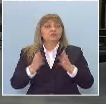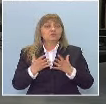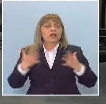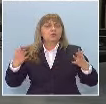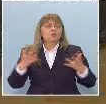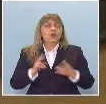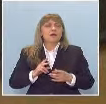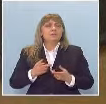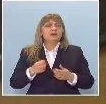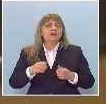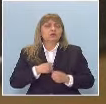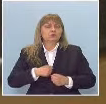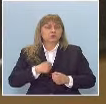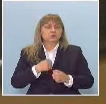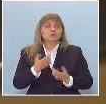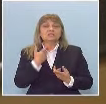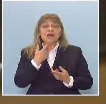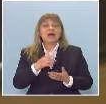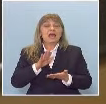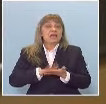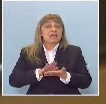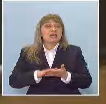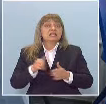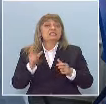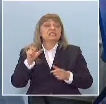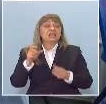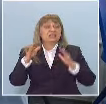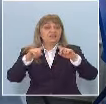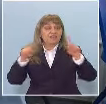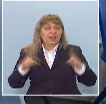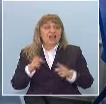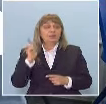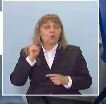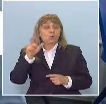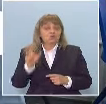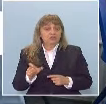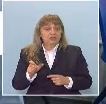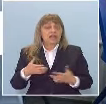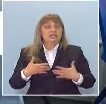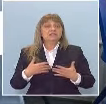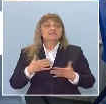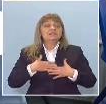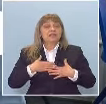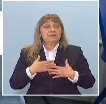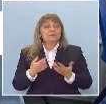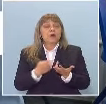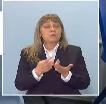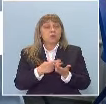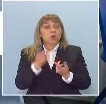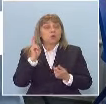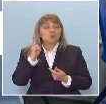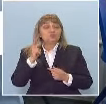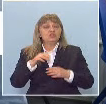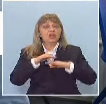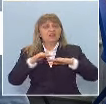да сертифицираме учителите, тъй като изискванията са да имаме определен брой обучители ниво 1, обучители